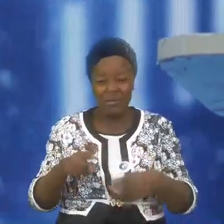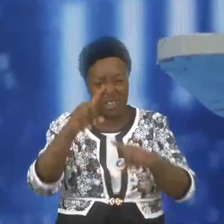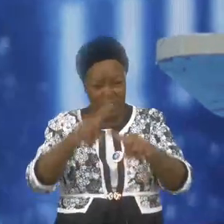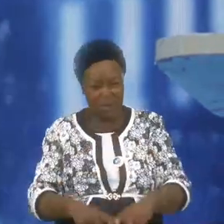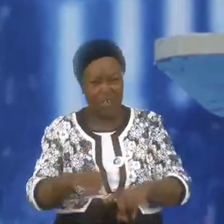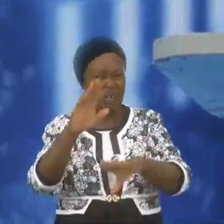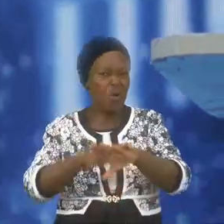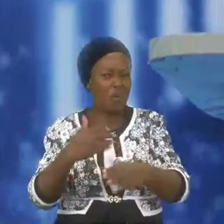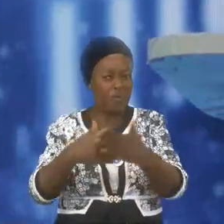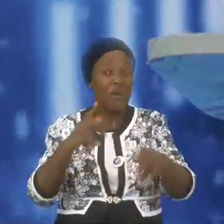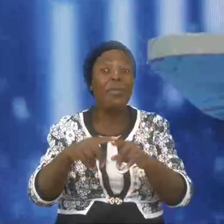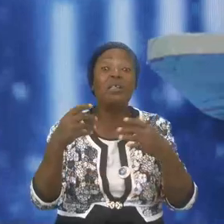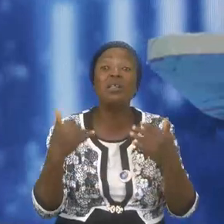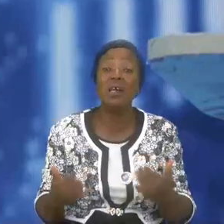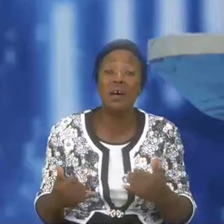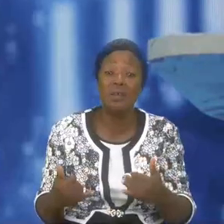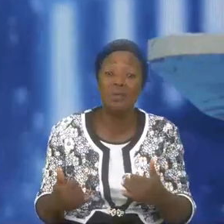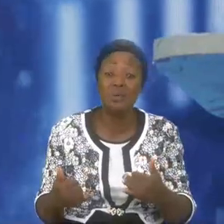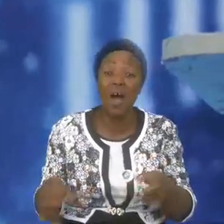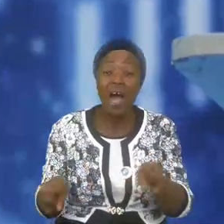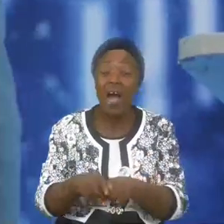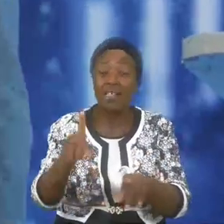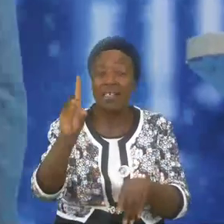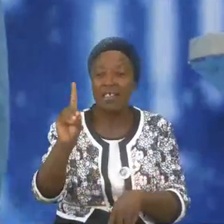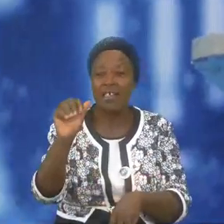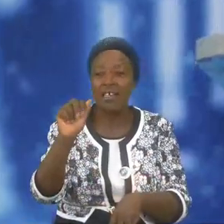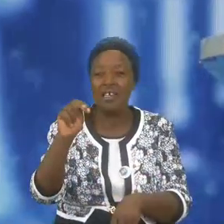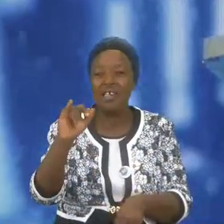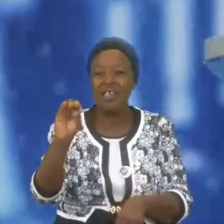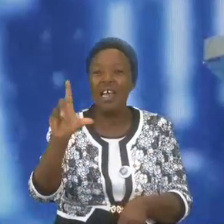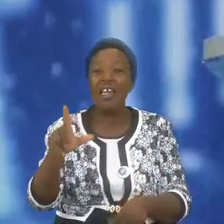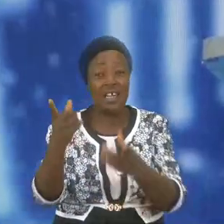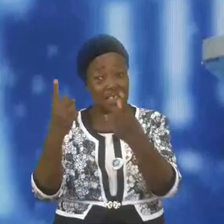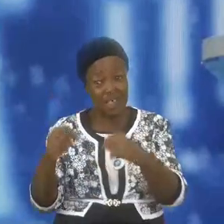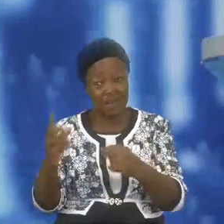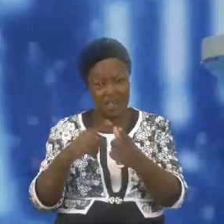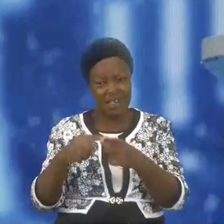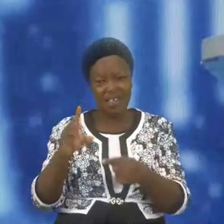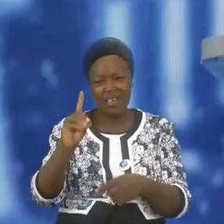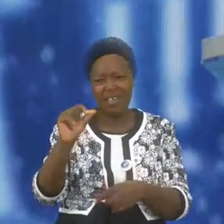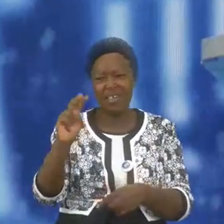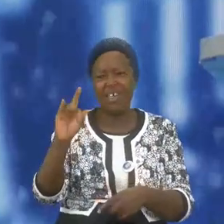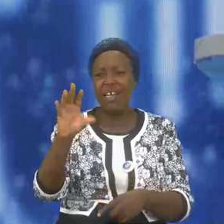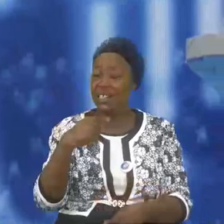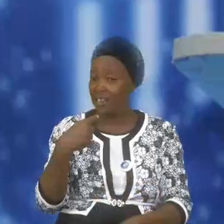Ce qu'il comptait, mais maintenant, comme Daniel est venu, Daniel a